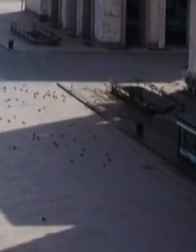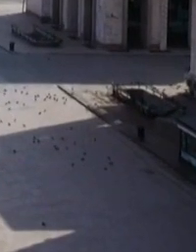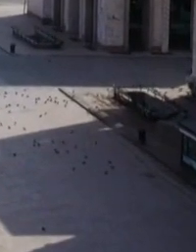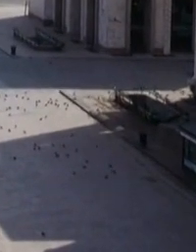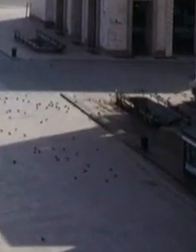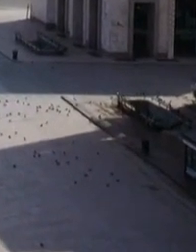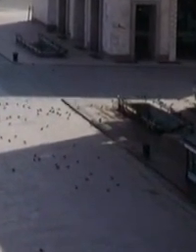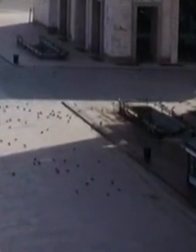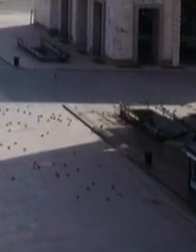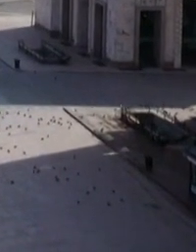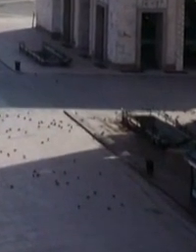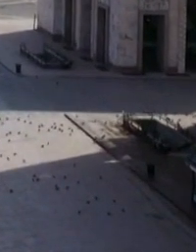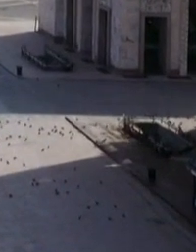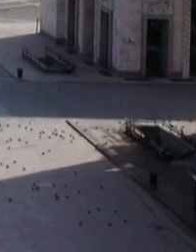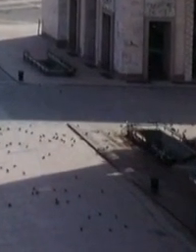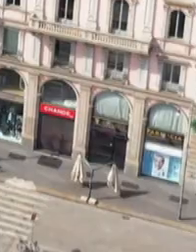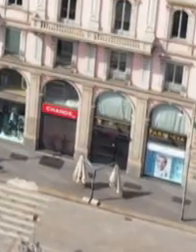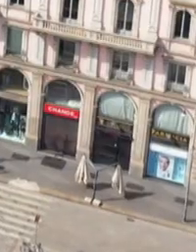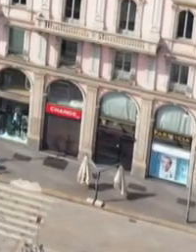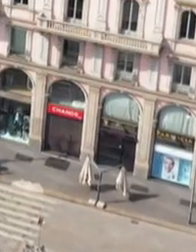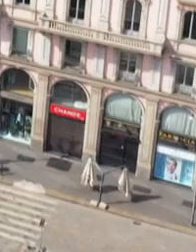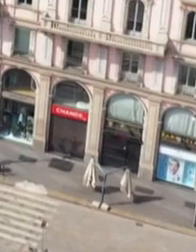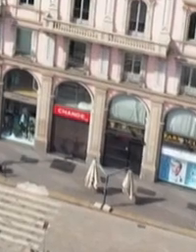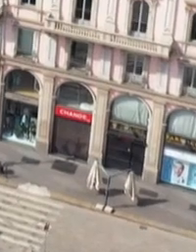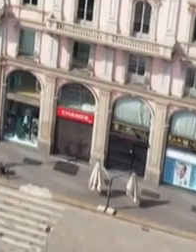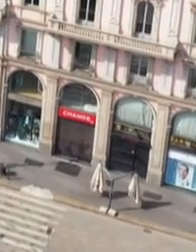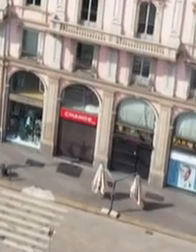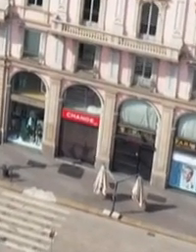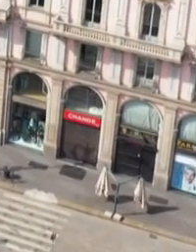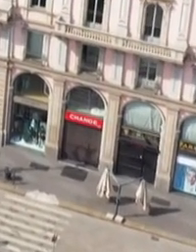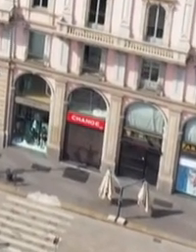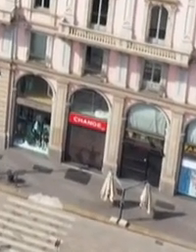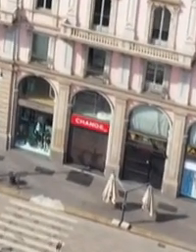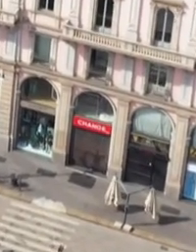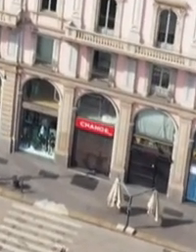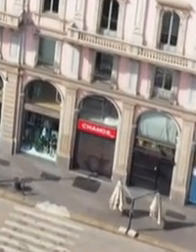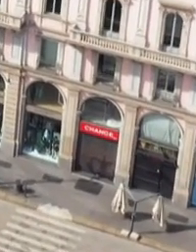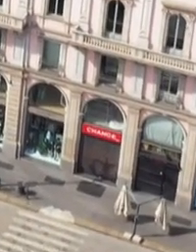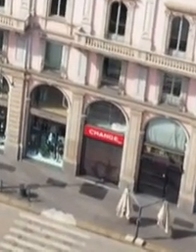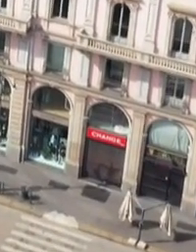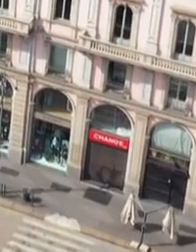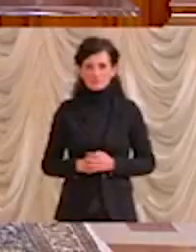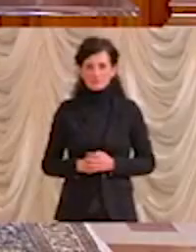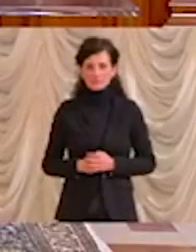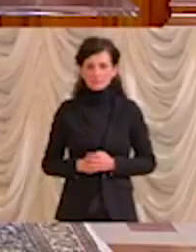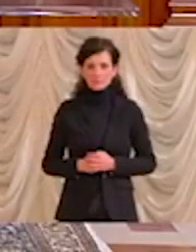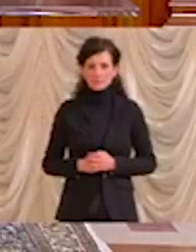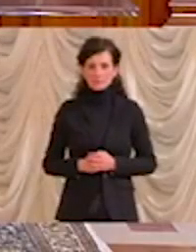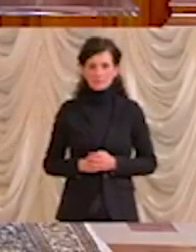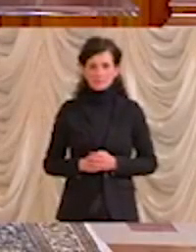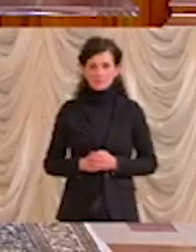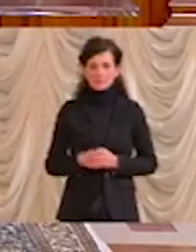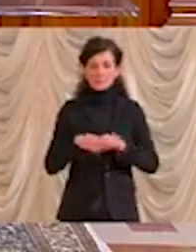Inzwischen haben mehrere europäische Länder eine gemeinsame Schuldenaufnahme gefordert. Der italienische Ministerpräsident Giuseppe Conte